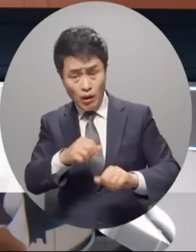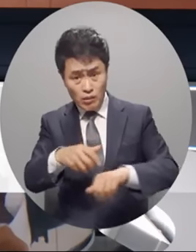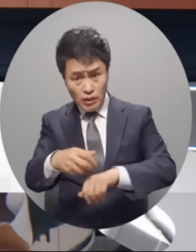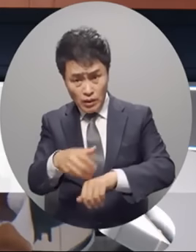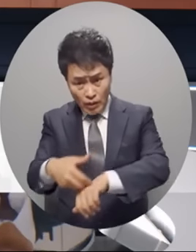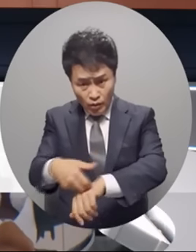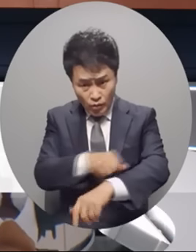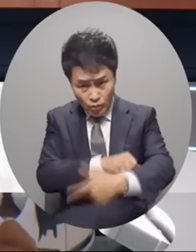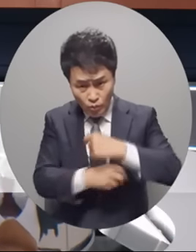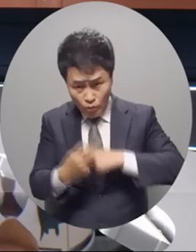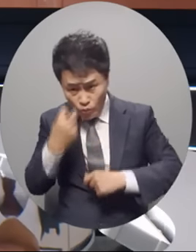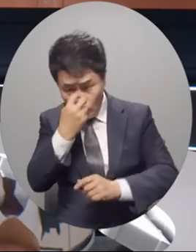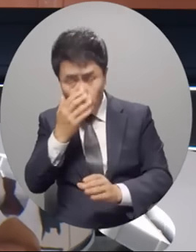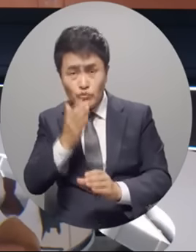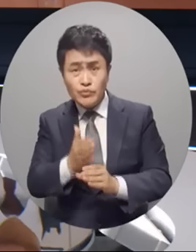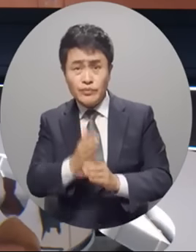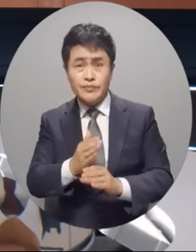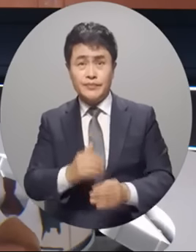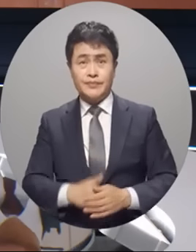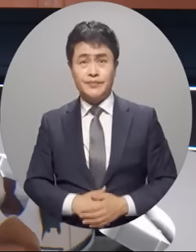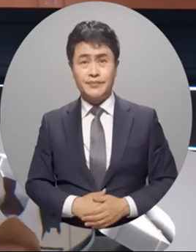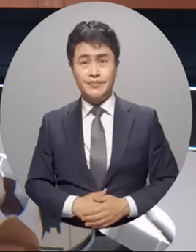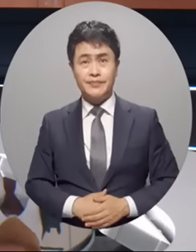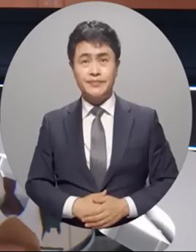것으로 보입니다. 박솔립 기자입니다.